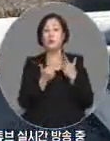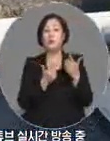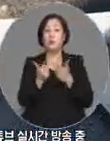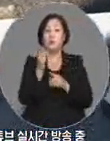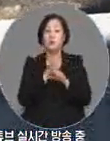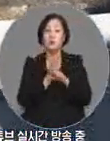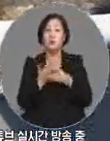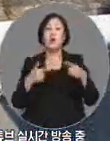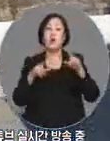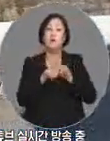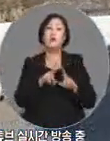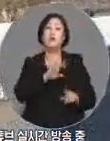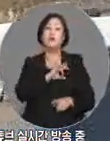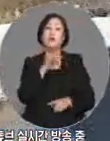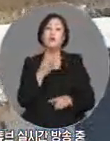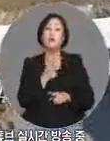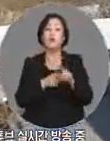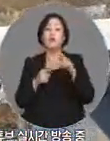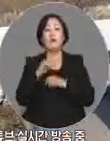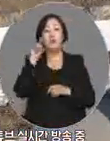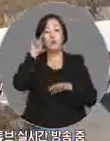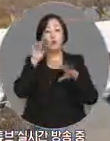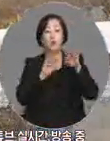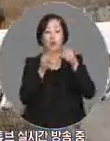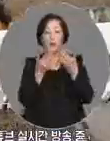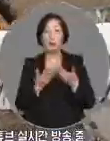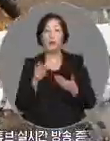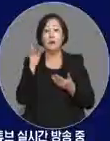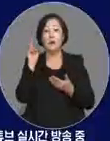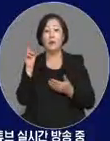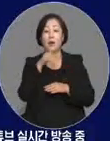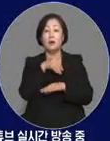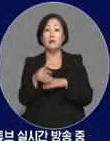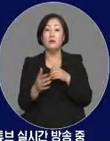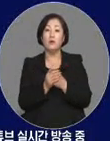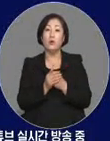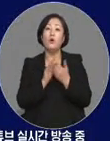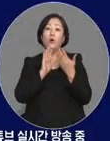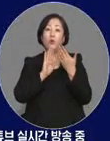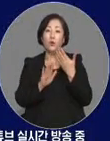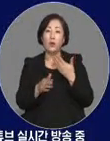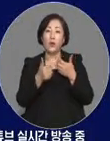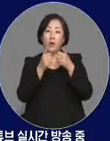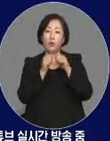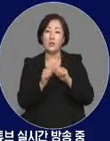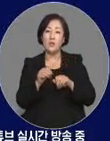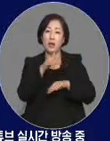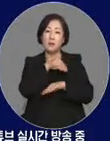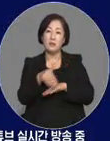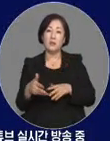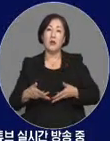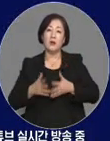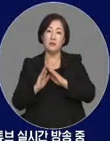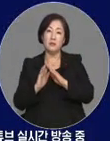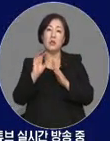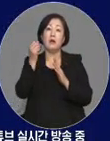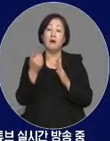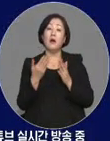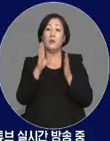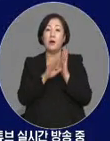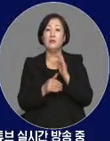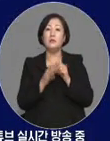공동위원회를 통과할 가능성이 높은 것으로 점쳐집니다 이후 구체적인 설계와 건축 인허가 기간 등을 감안할 때